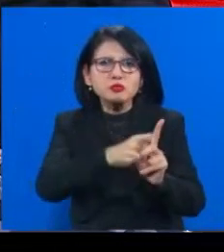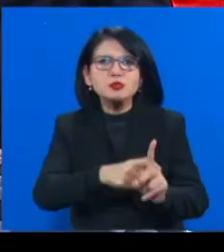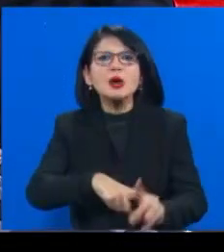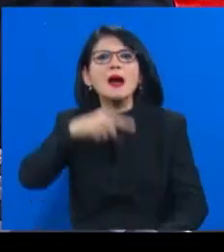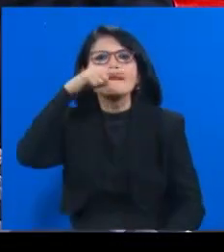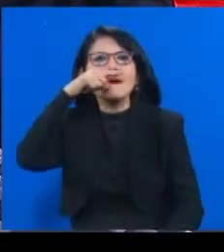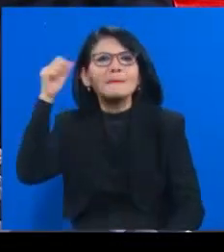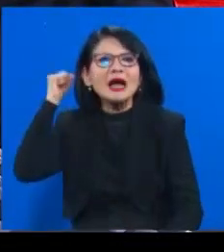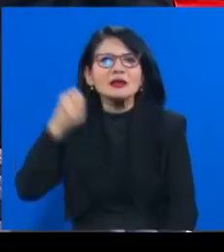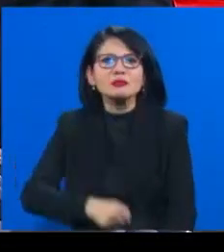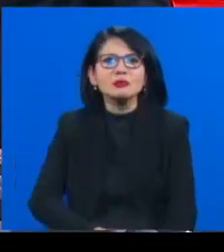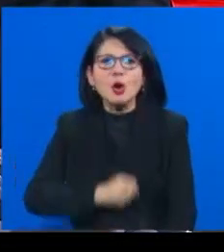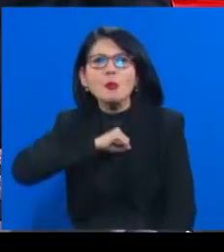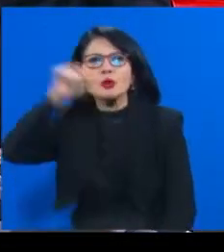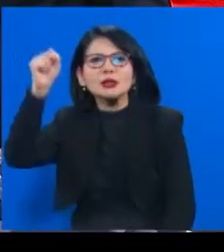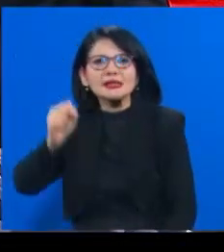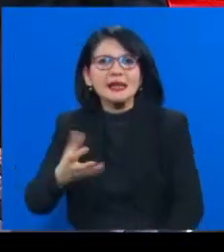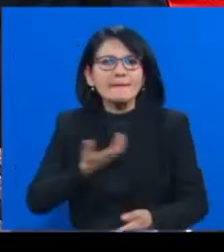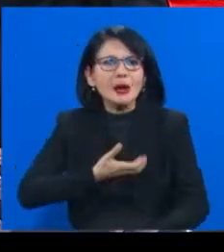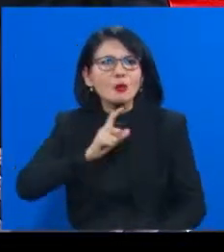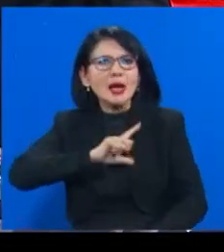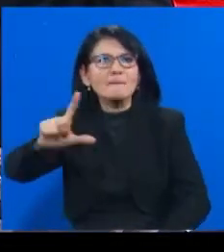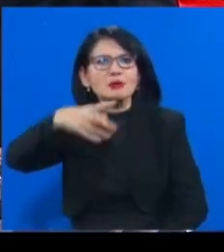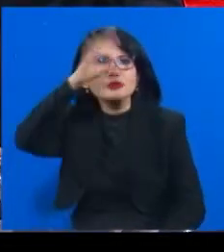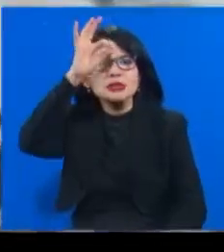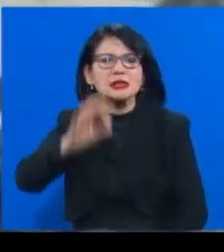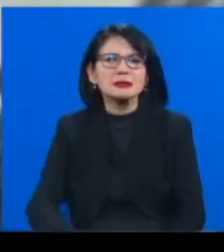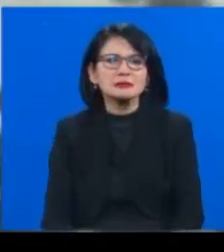terima berencana melaporkan kejadian ini ke polisi.